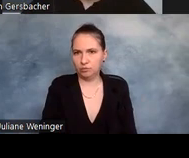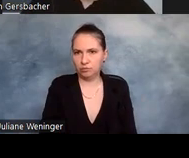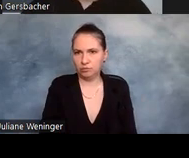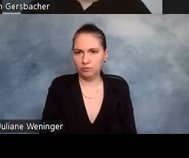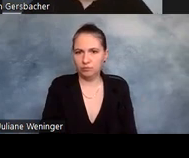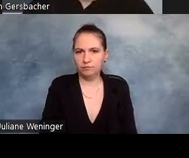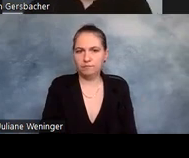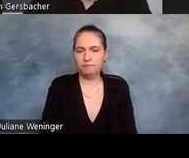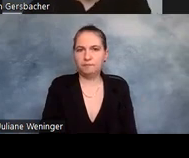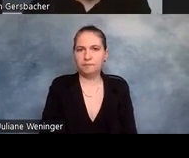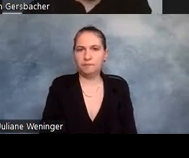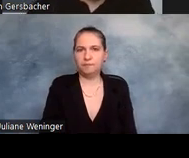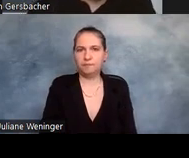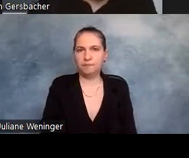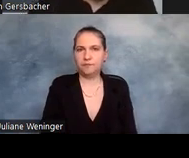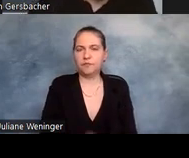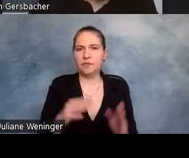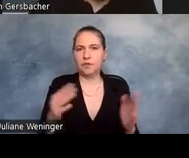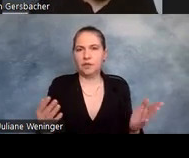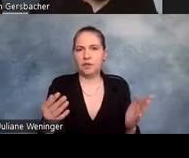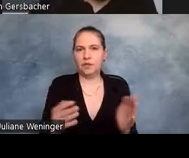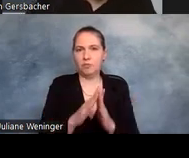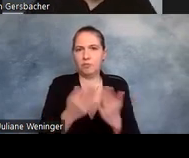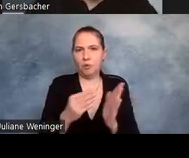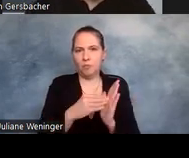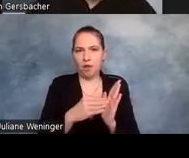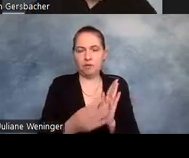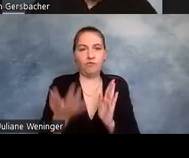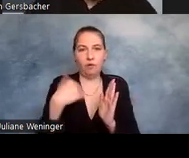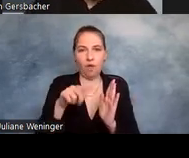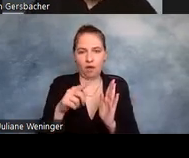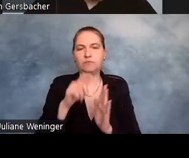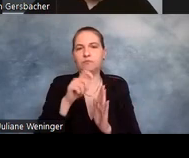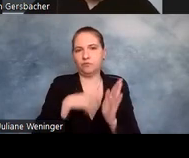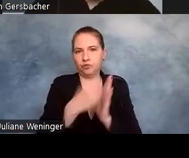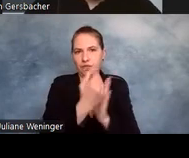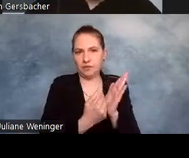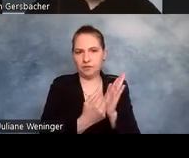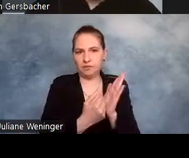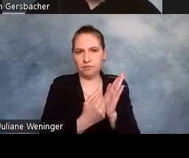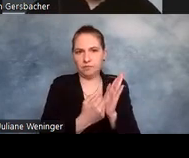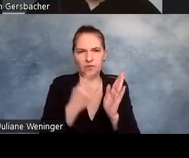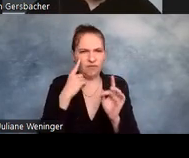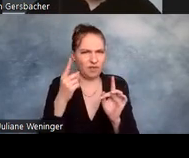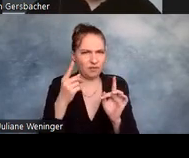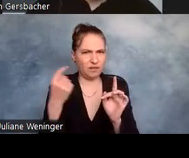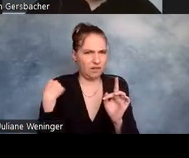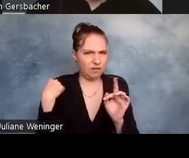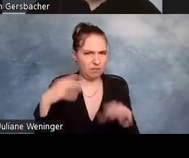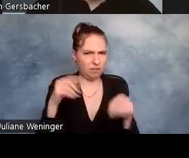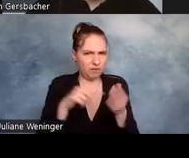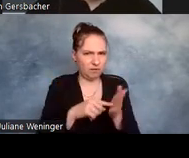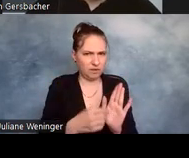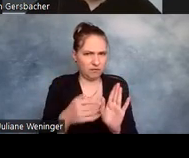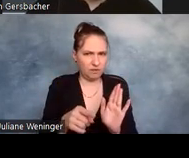Genau, die empfohlenen und auch die eingesetzten Bookmarklets, die findet man auch wieder in der Checkliste. Ich weiß gar nicht, ob ich es am Anfang gezeigt habe,